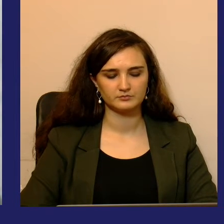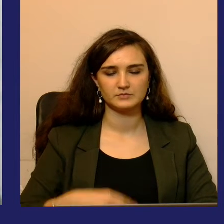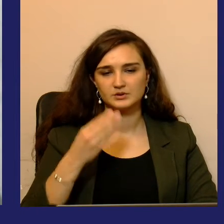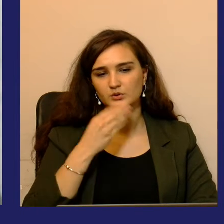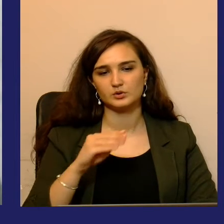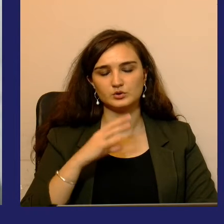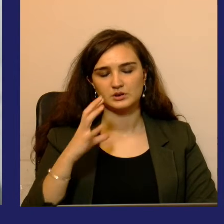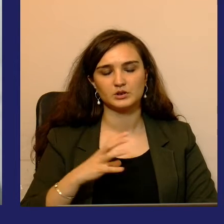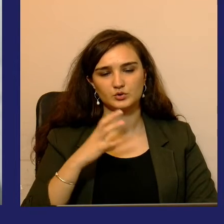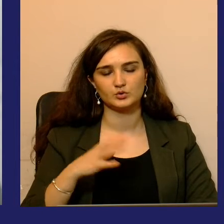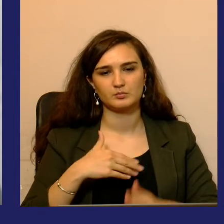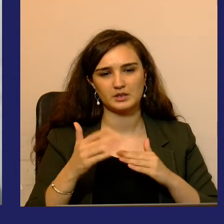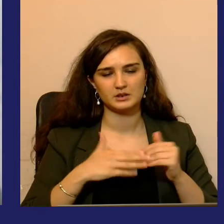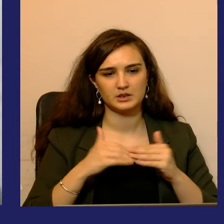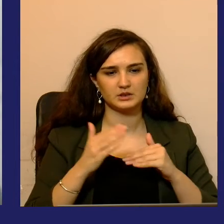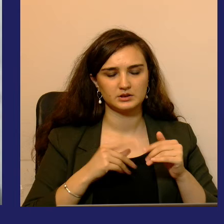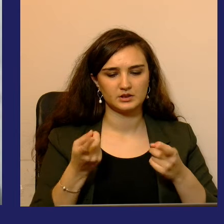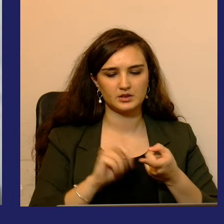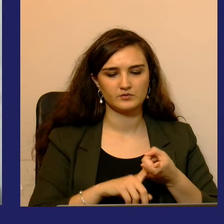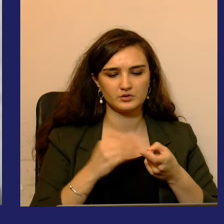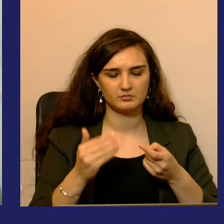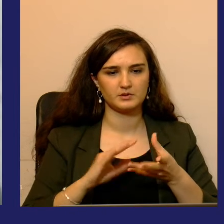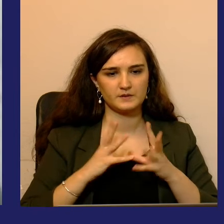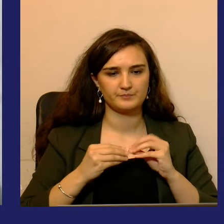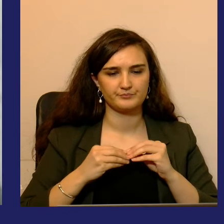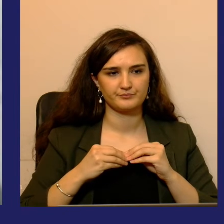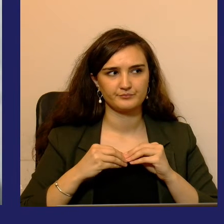საუკეთესო საერთაშორისო პრაქტიკაზე დაყრდნობით გარკვეულ